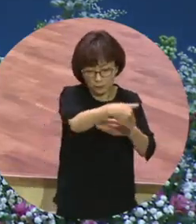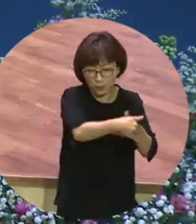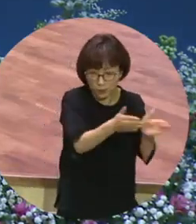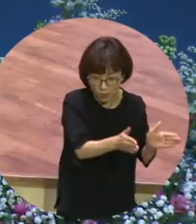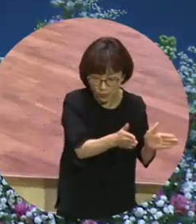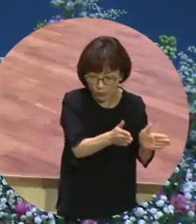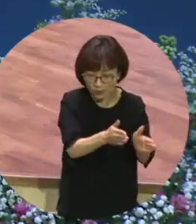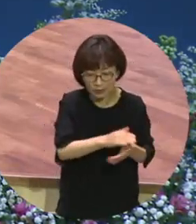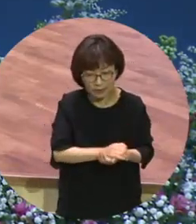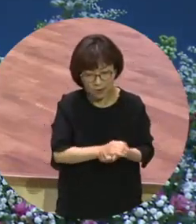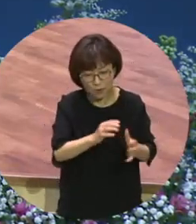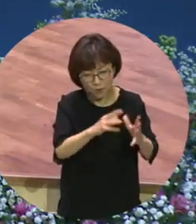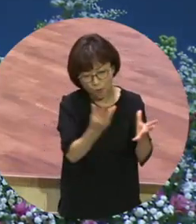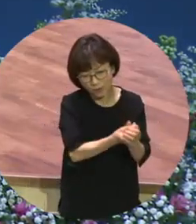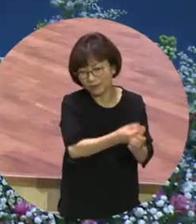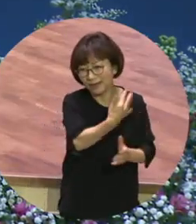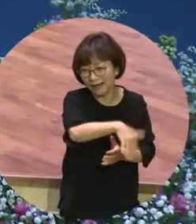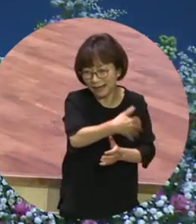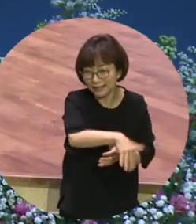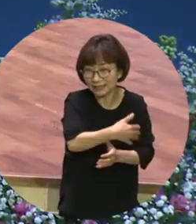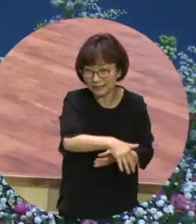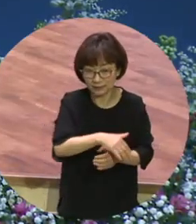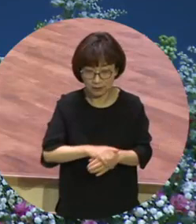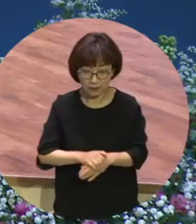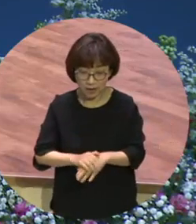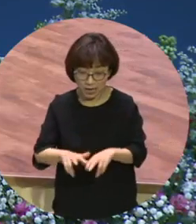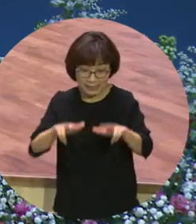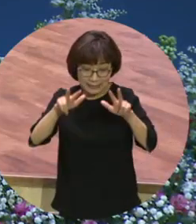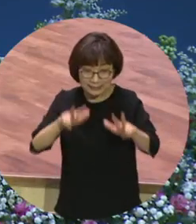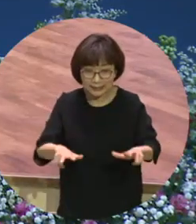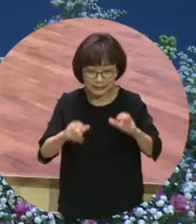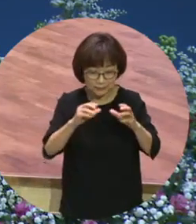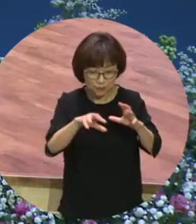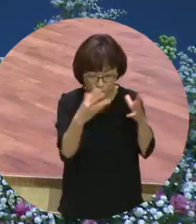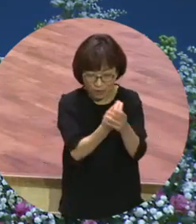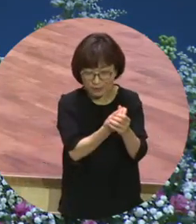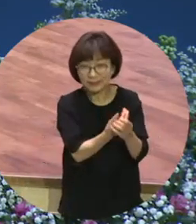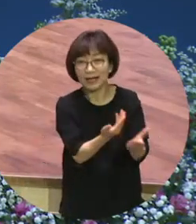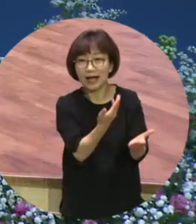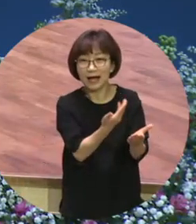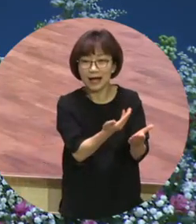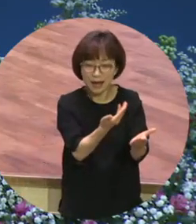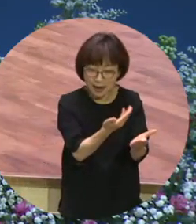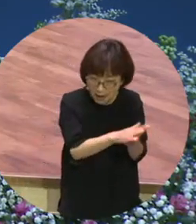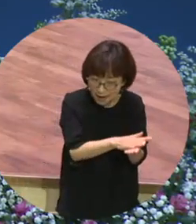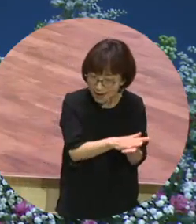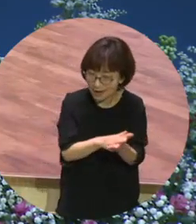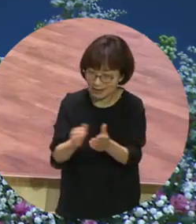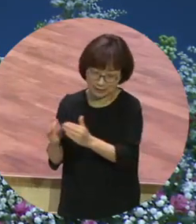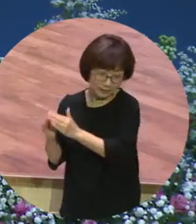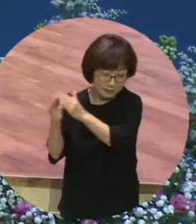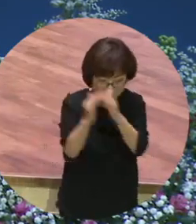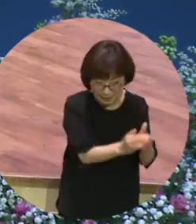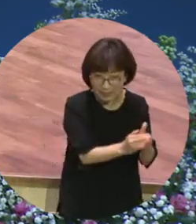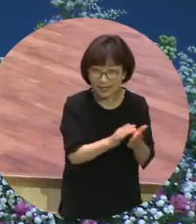랩런트 위원회 4개, 4개 부스가 들어오고 새가족실이 그렇게 세워지고